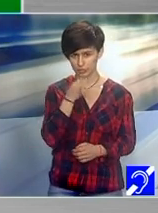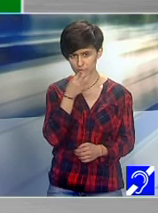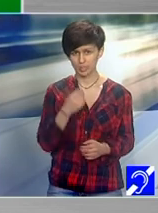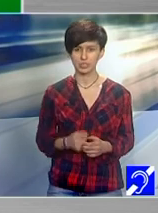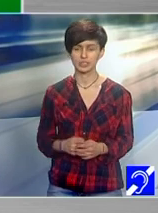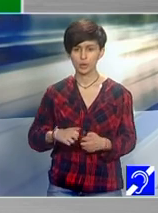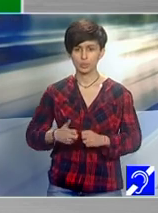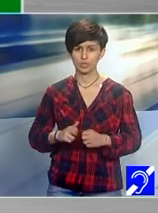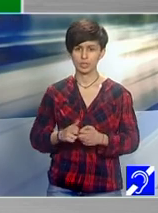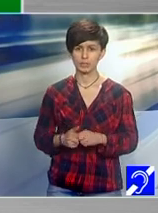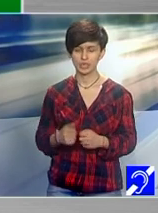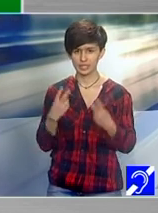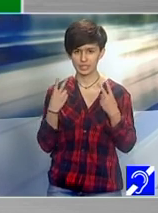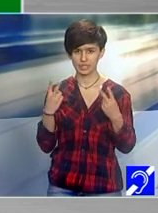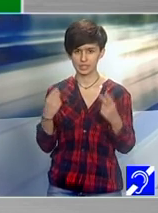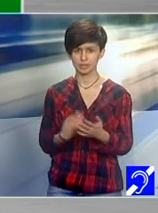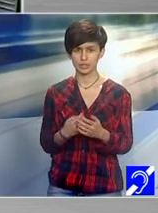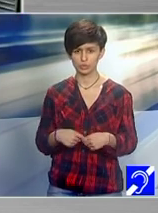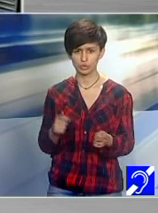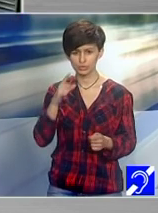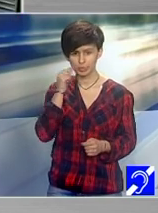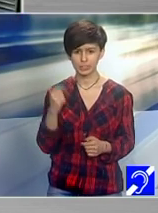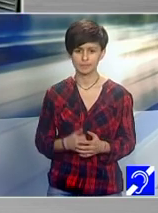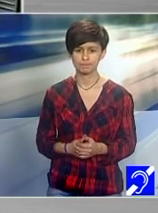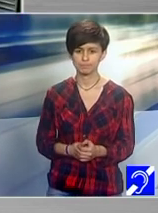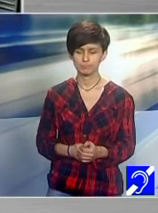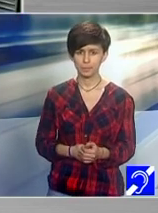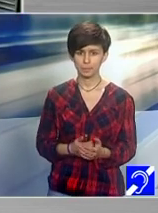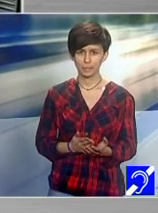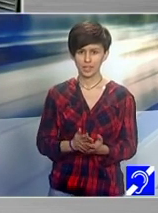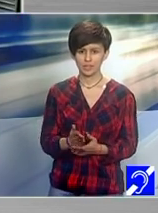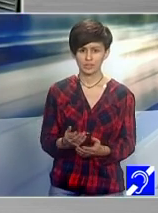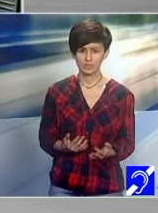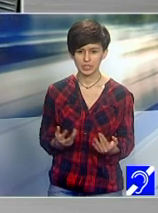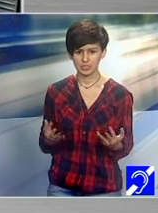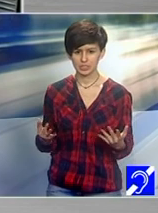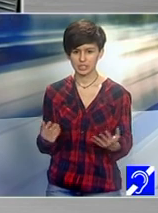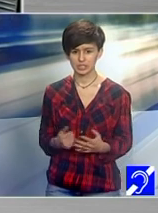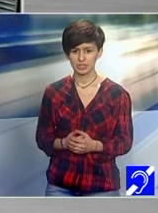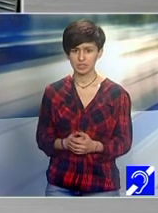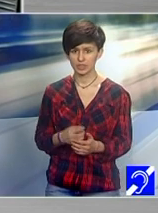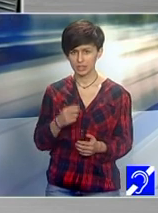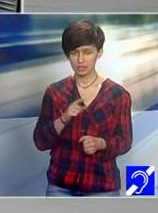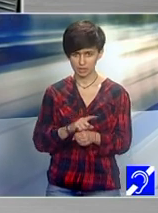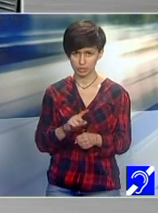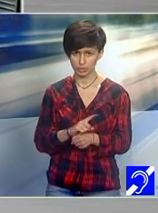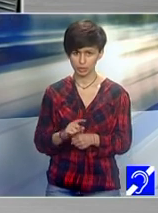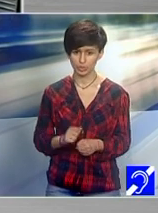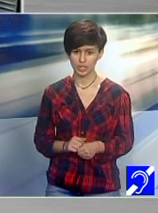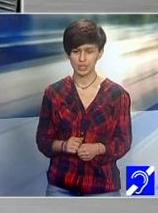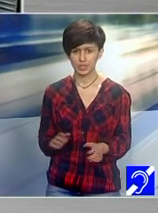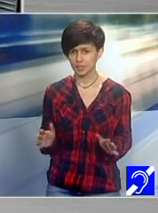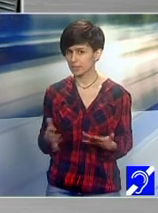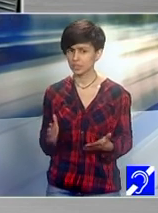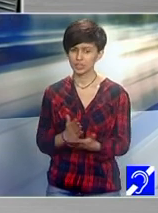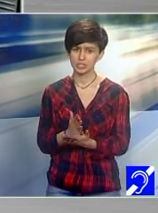decente. Așa, asta a fost prima problemă. După cum urmează câteva, nu o să vă vină să credeți. În orice serviciu există niște